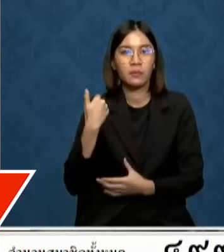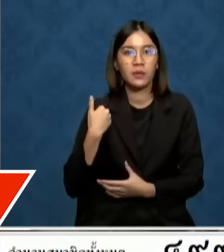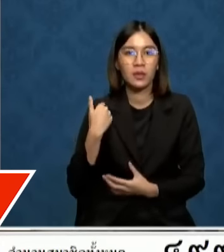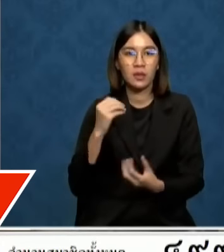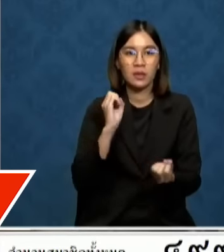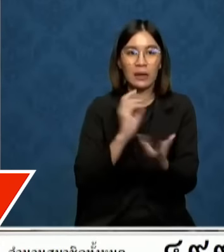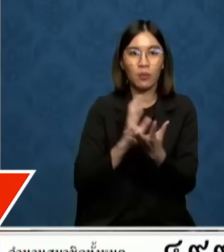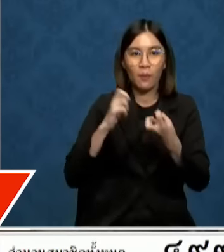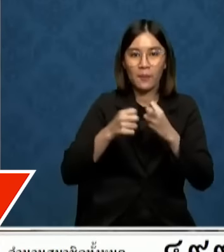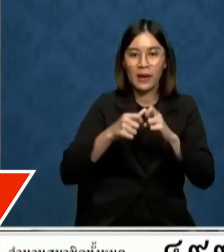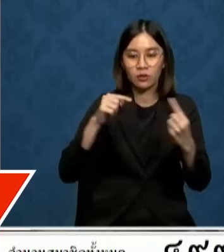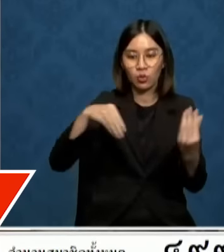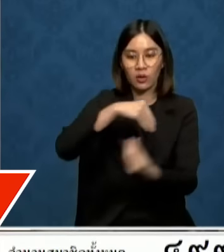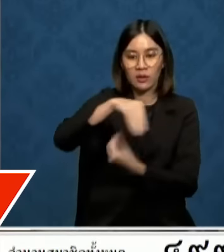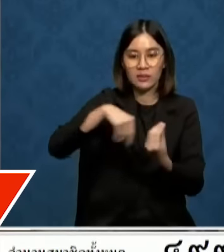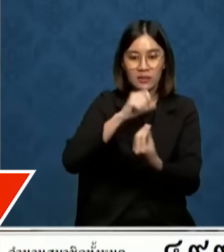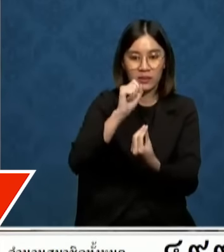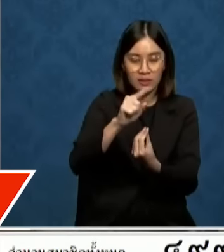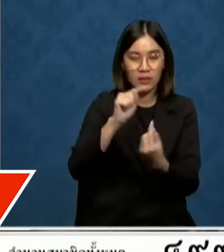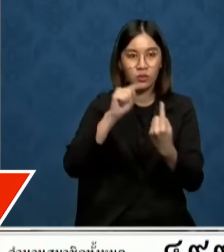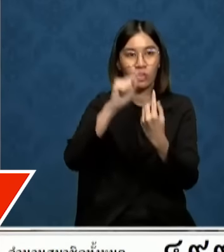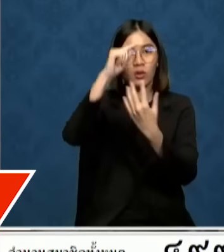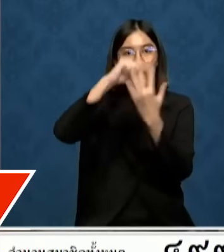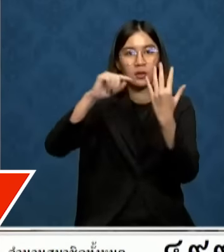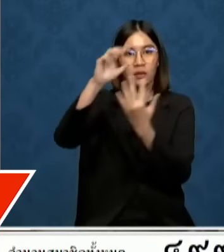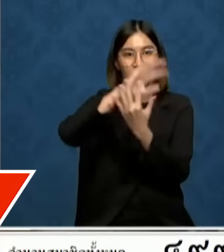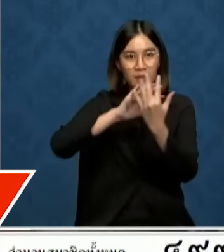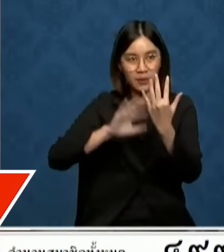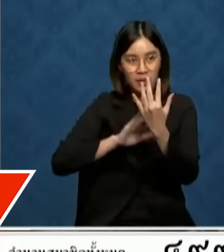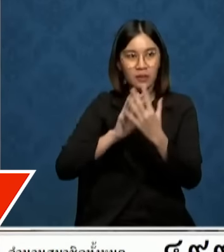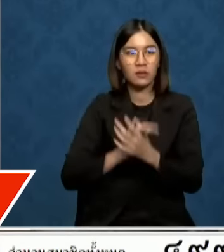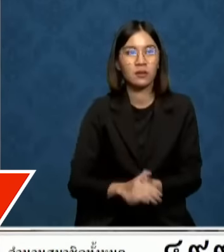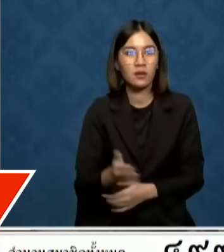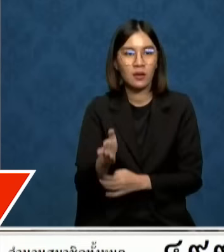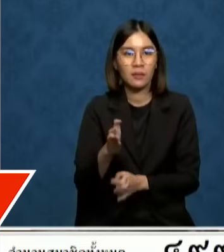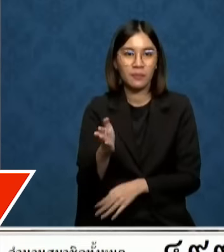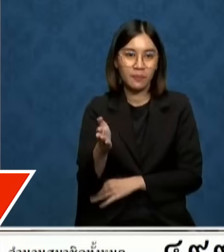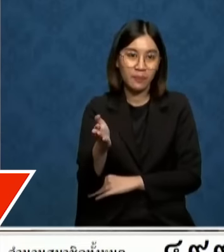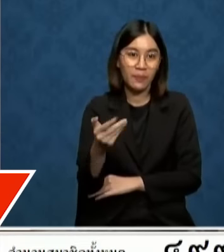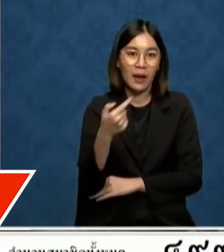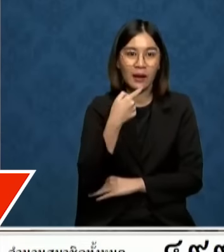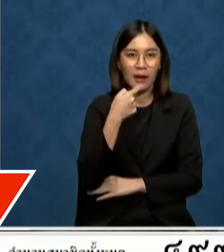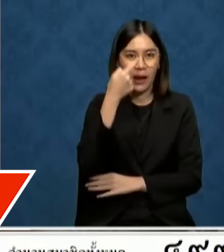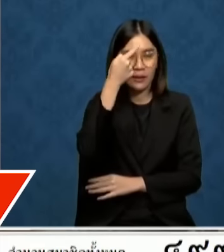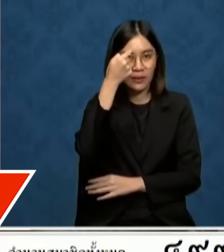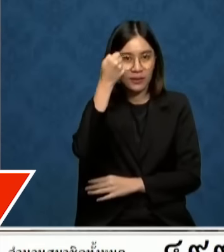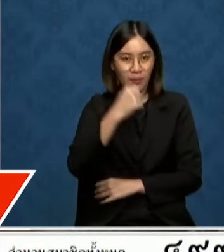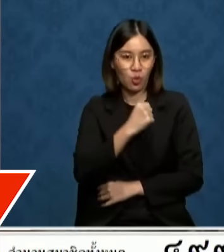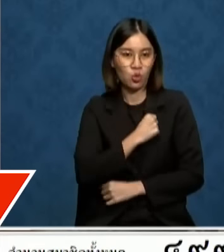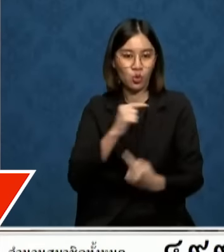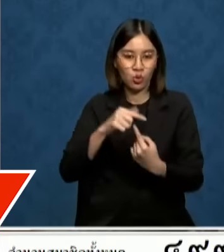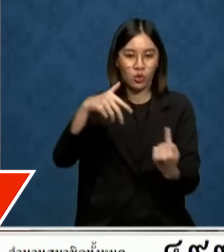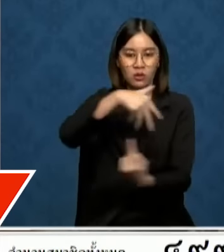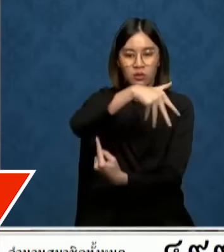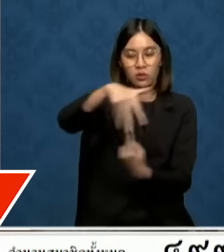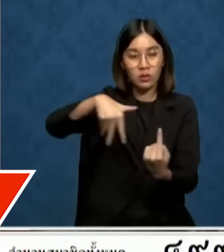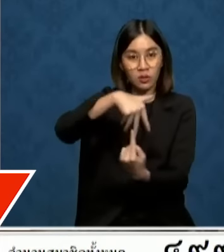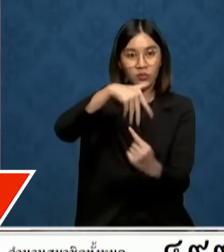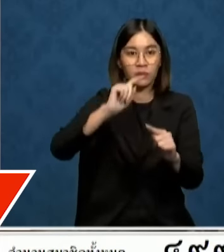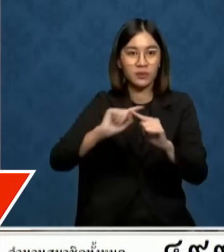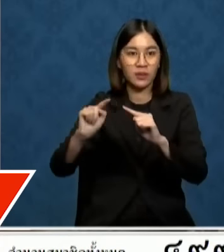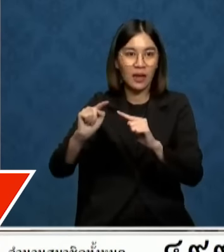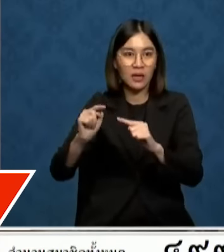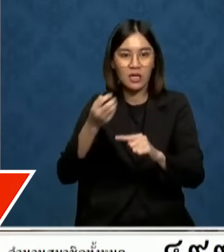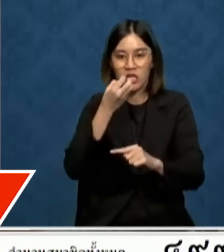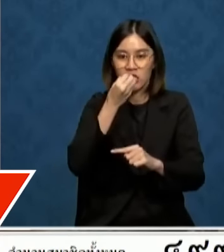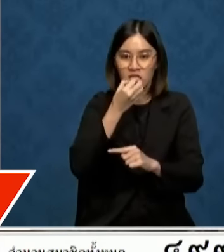ผลต่อสภาพเศรษฐกิจระดับประเทศปลาหมอคาดำคือปลาที่ทนทานต่อสภาพแวดล้อมกิน